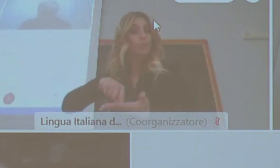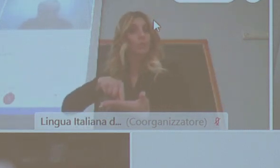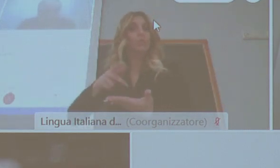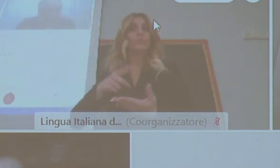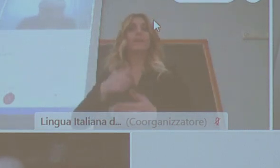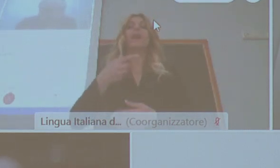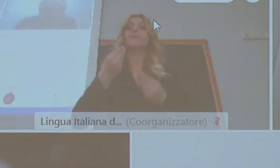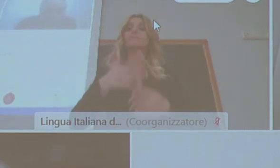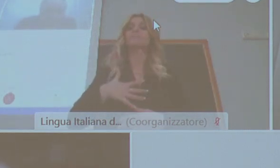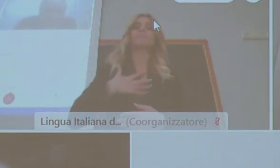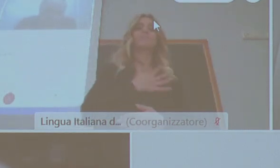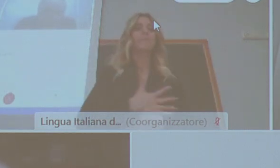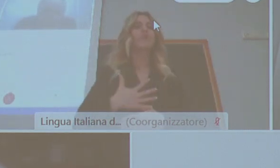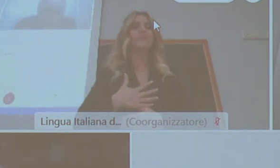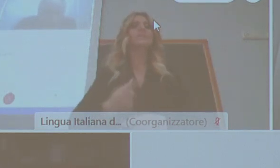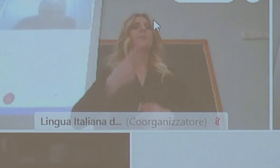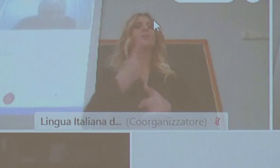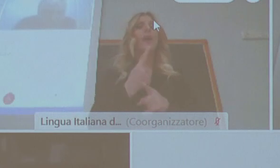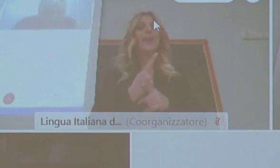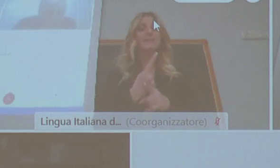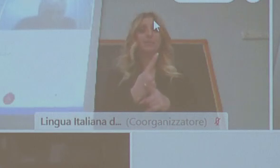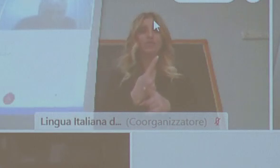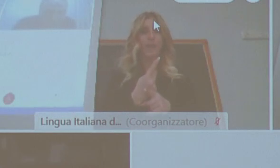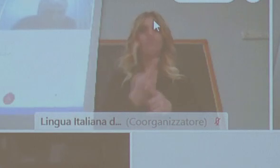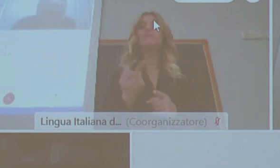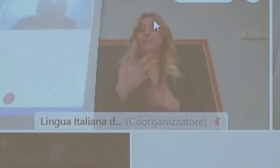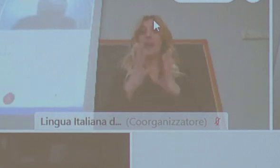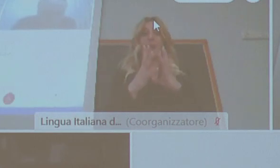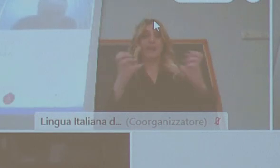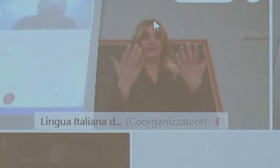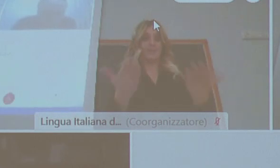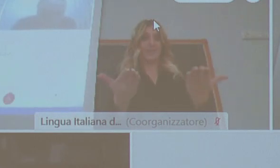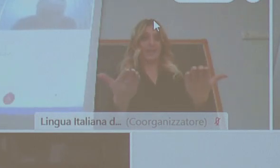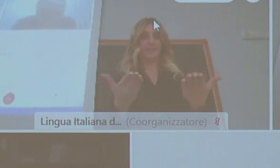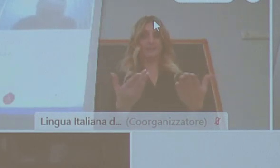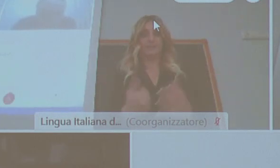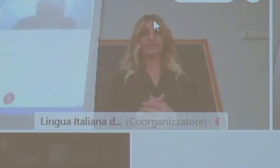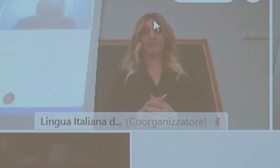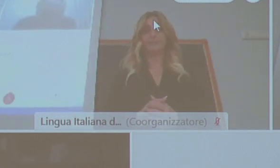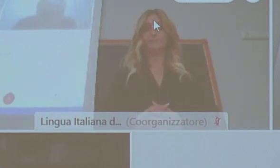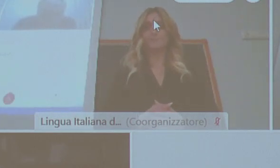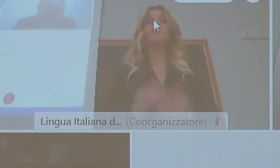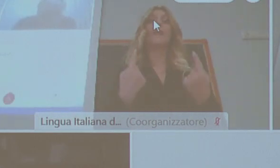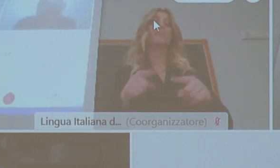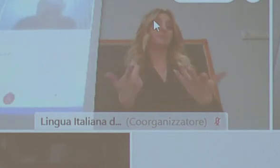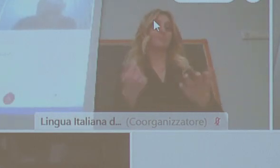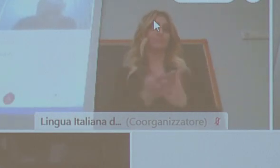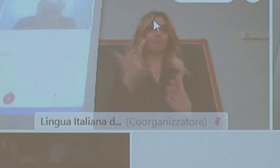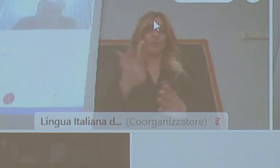e soddisfacimento delle esigenze delle imprese, dei nostri stakeholder